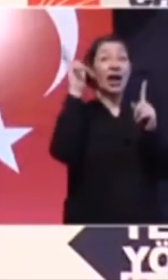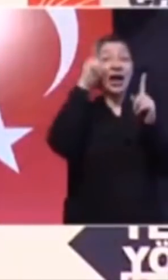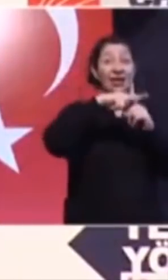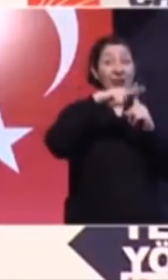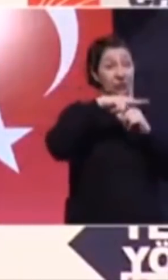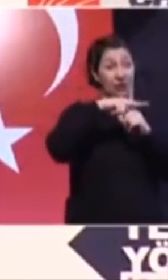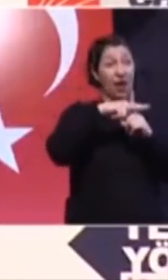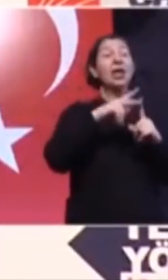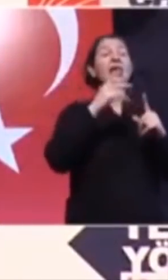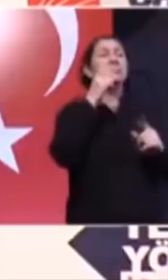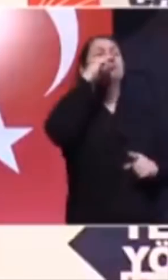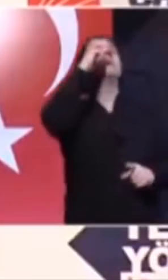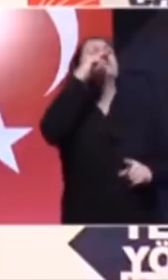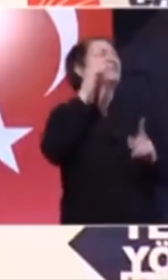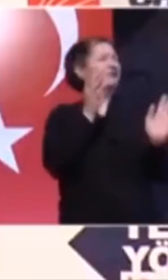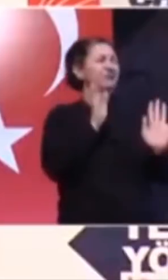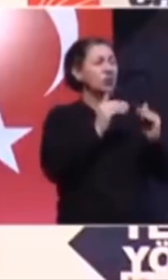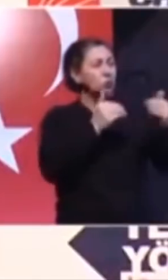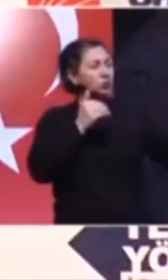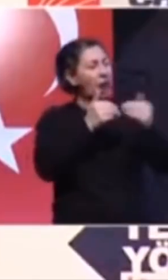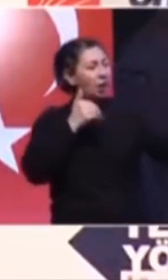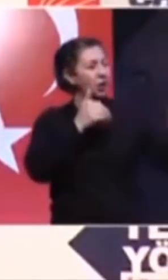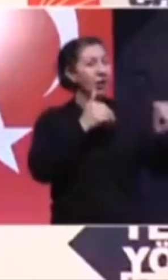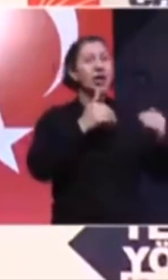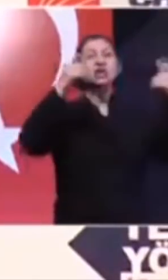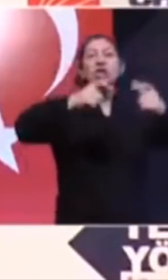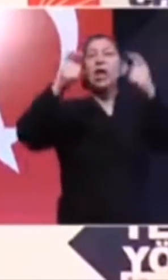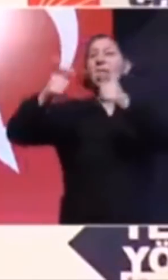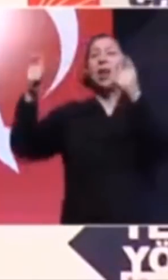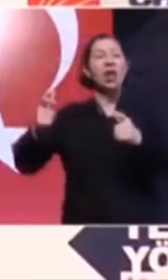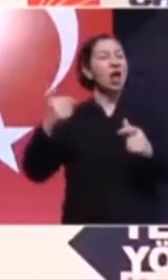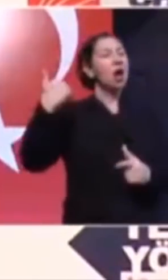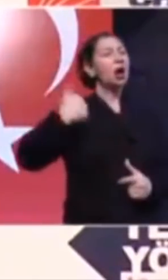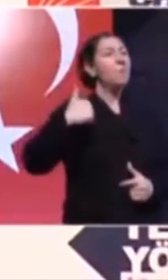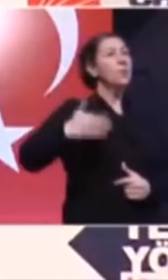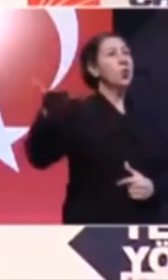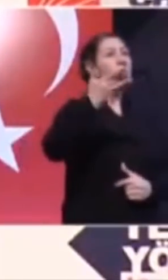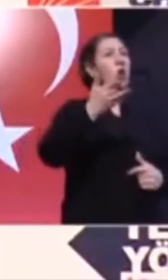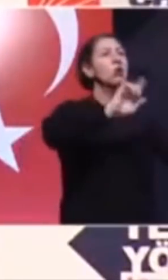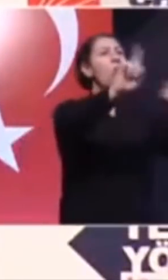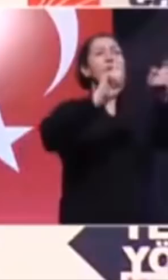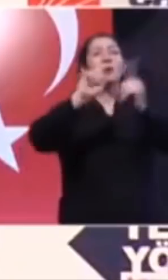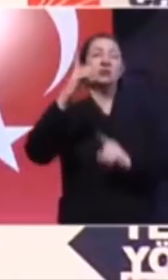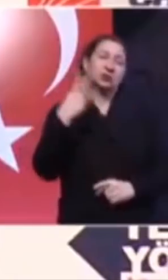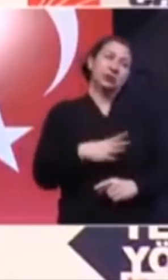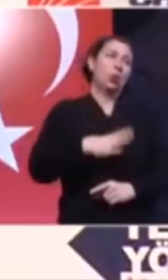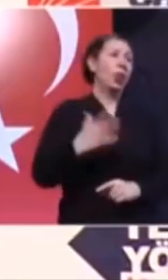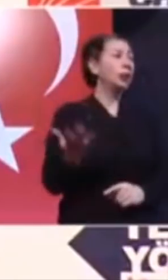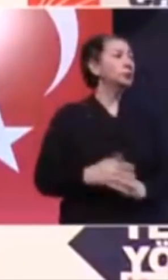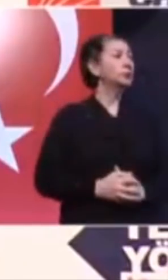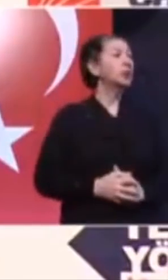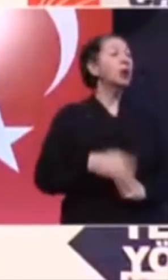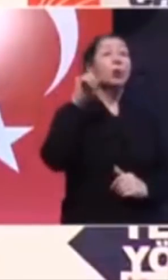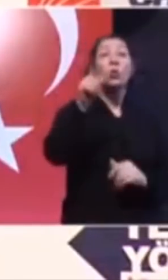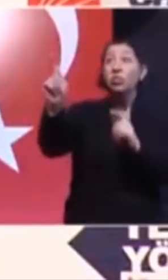katılımcılıkla, kibirden uzak bir şekilde şehirleri ve kamuyu yönetilmesini istiyorlar.